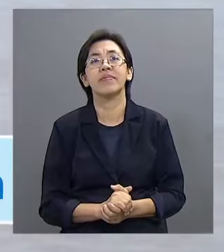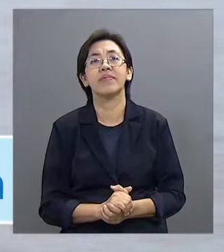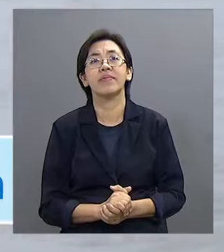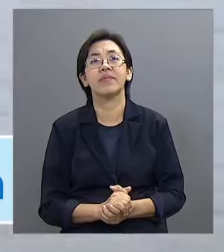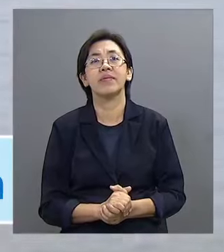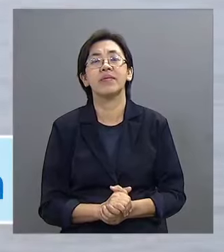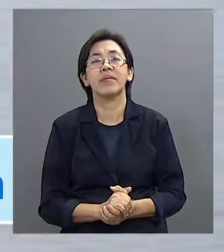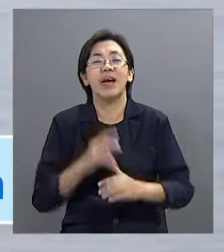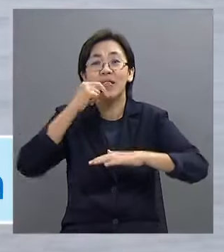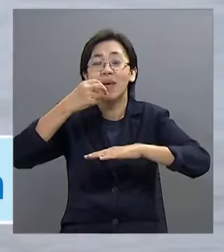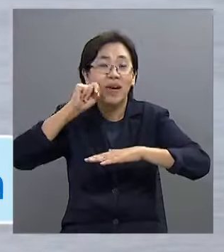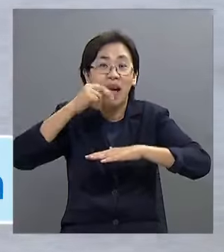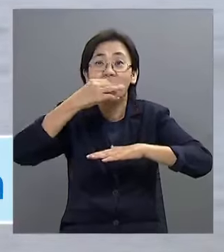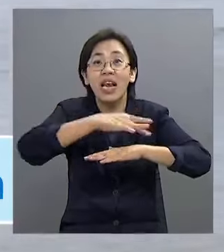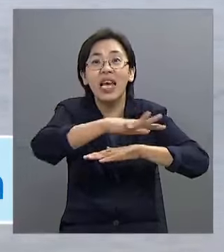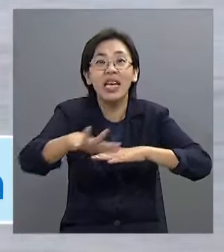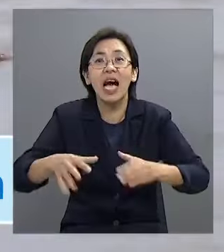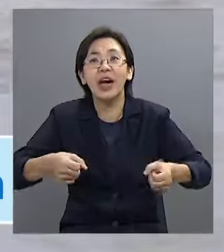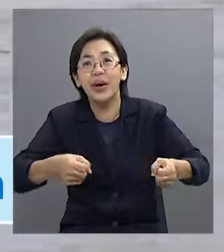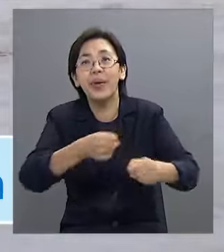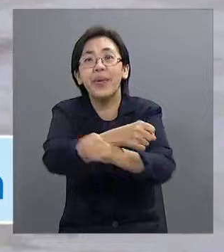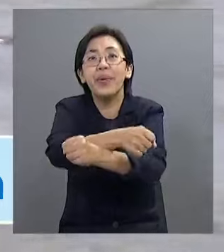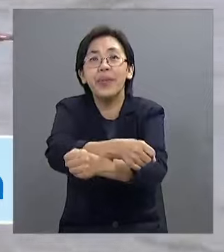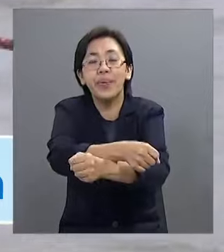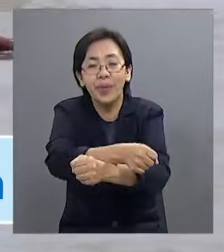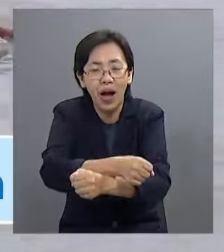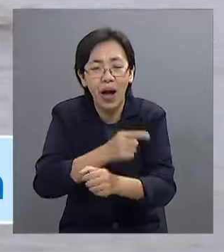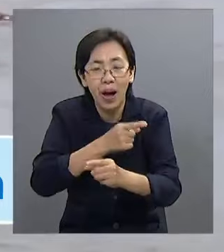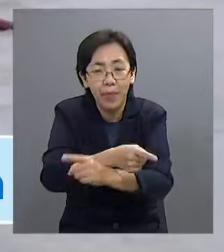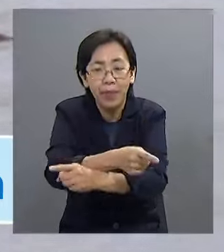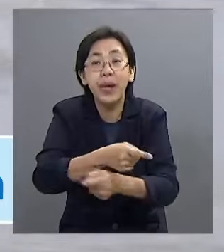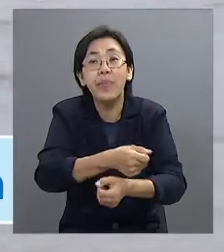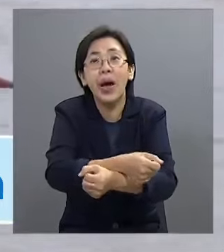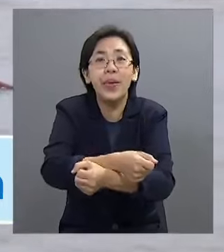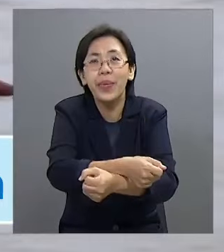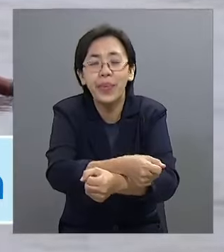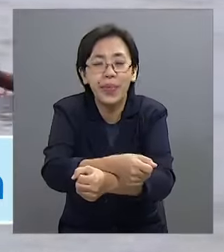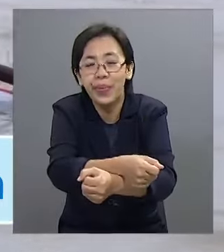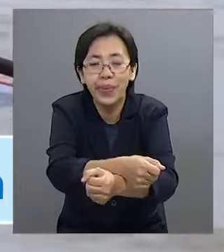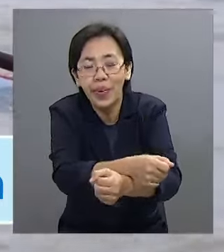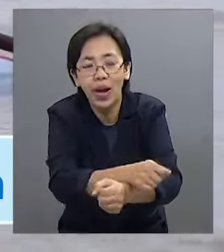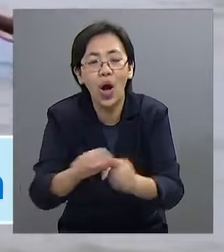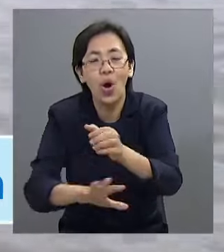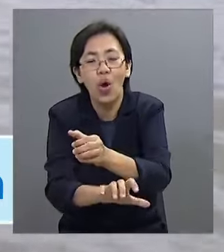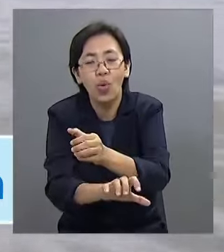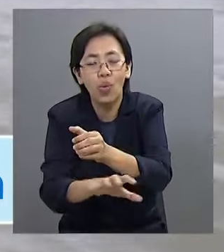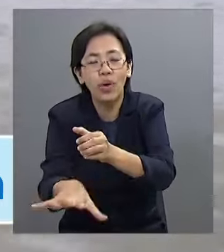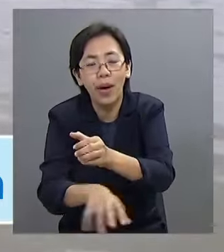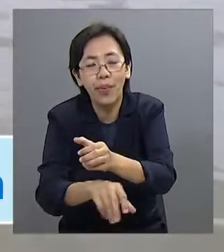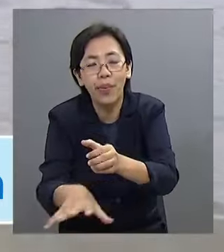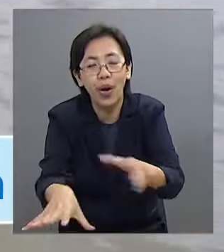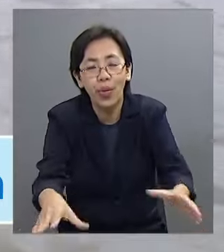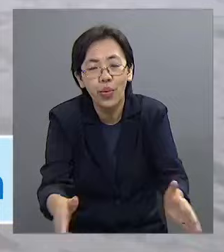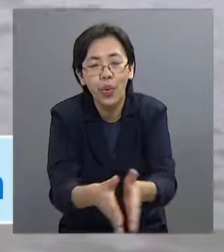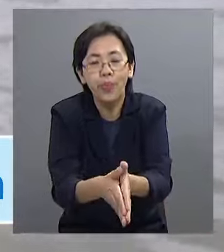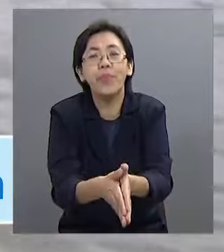ำชนิดหนึ่งค่ะมาจับกุ้งเคยที่มีทั้งแบบรุนแล้วก็แบบลากออกมาใช้จับกุ้งเคยกันเป็นจำนวนมากนะคะวันนึงเนี่ย